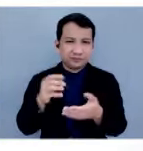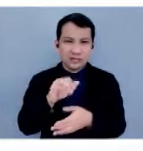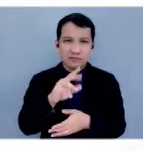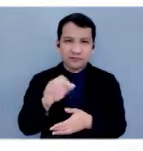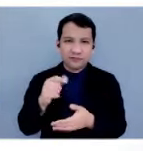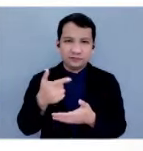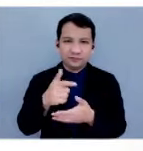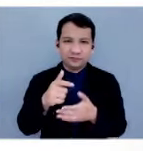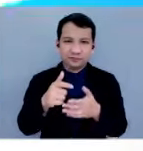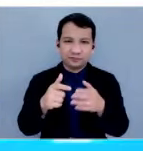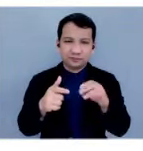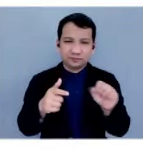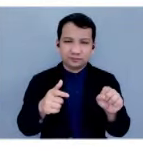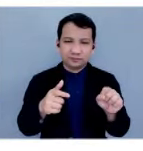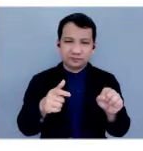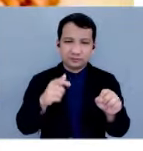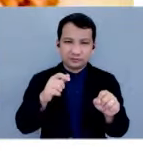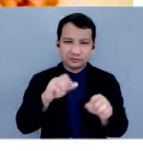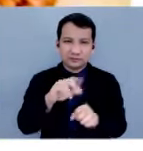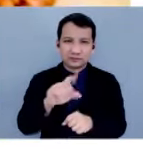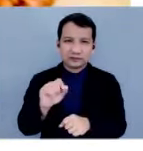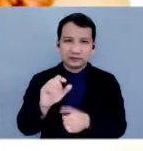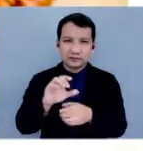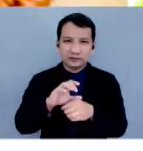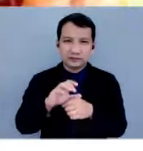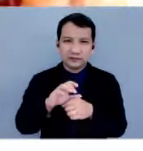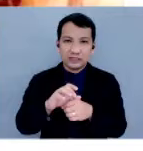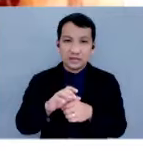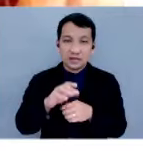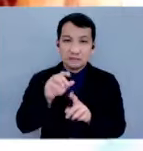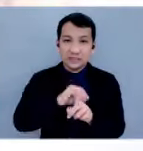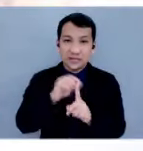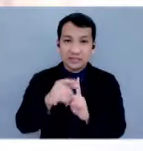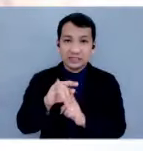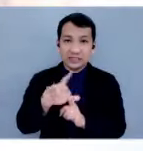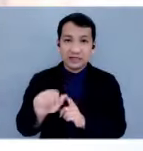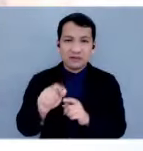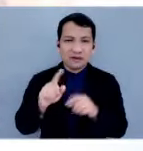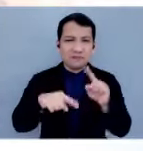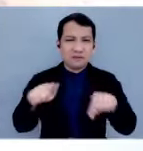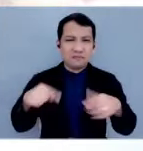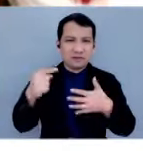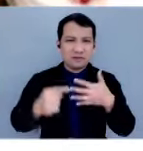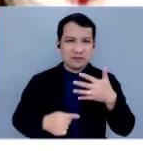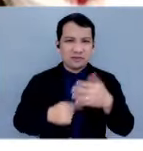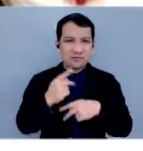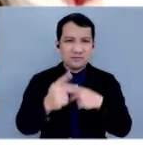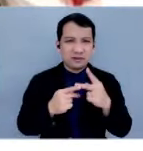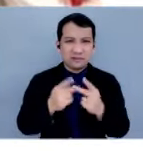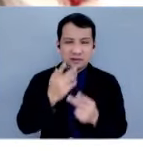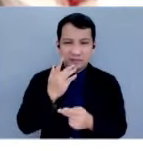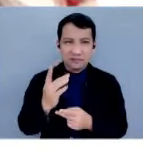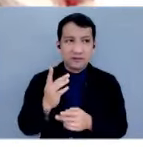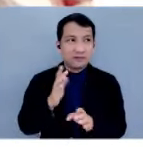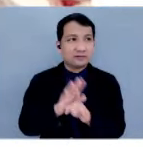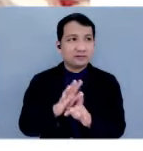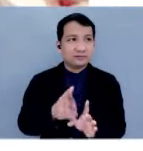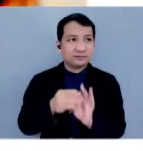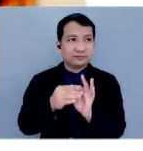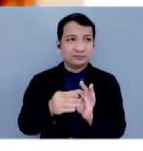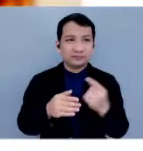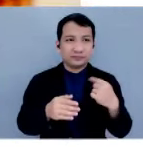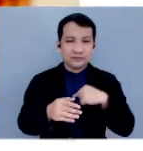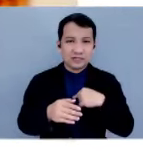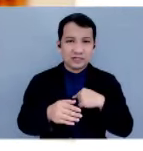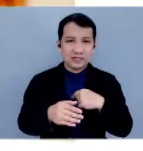mango biscoff, strawberry cheesecake, banana tala, at marami pang iba. Pagmamalaki ni Frances, made with